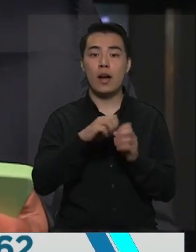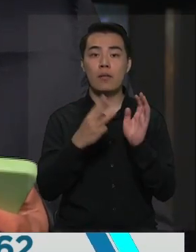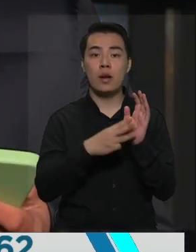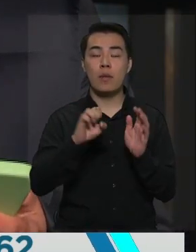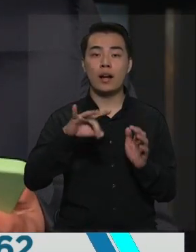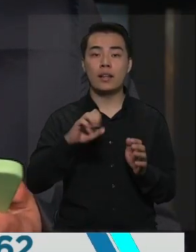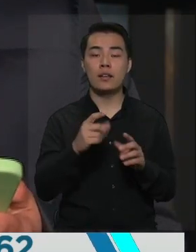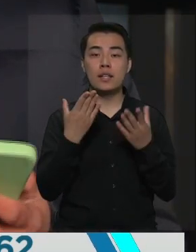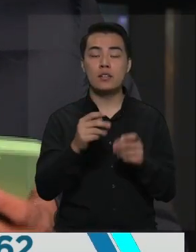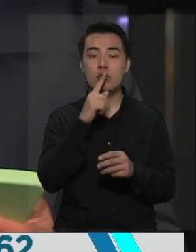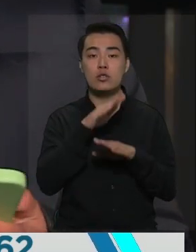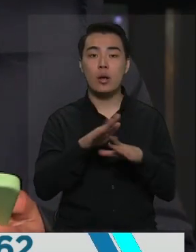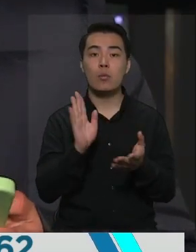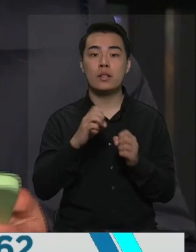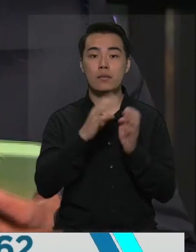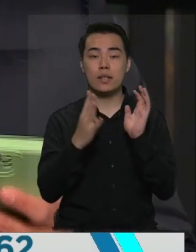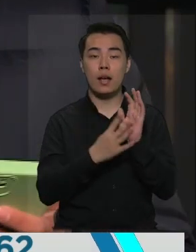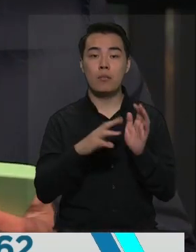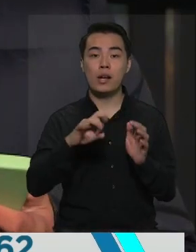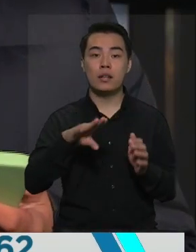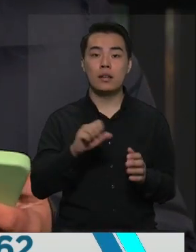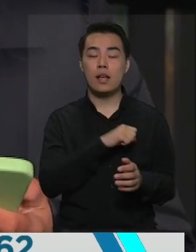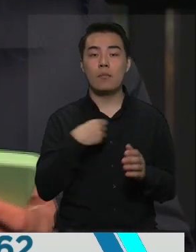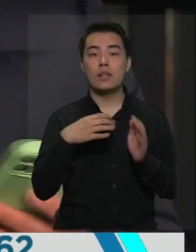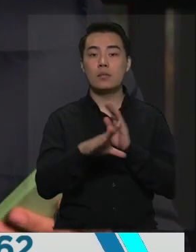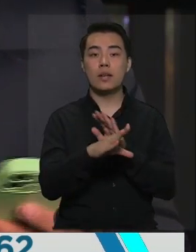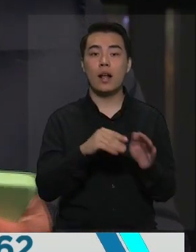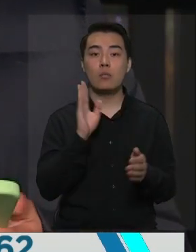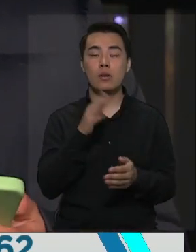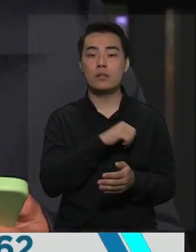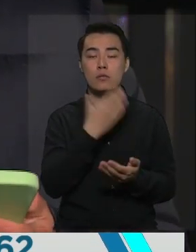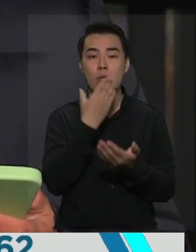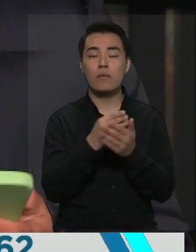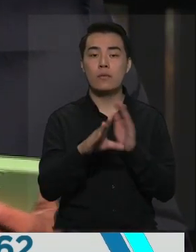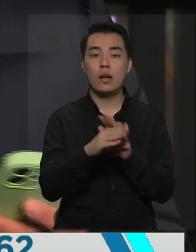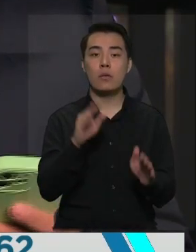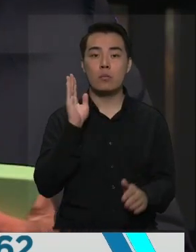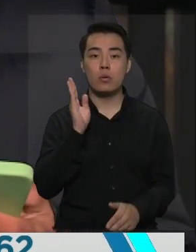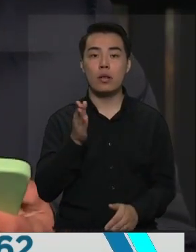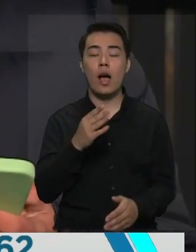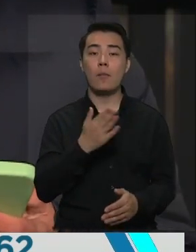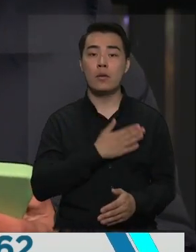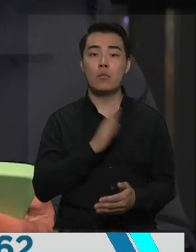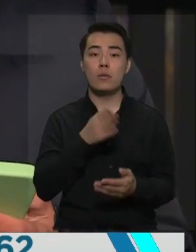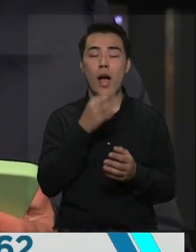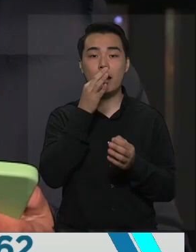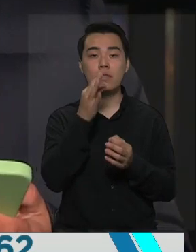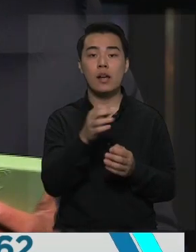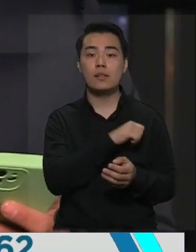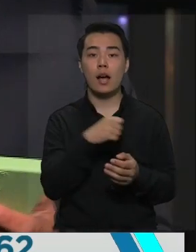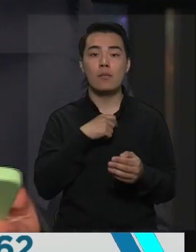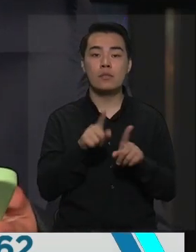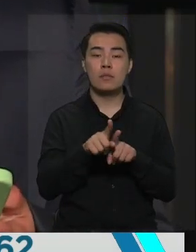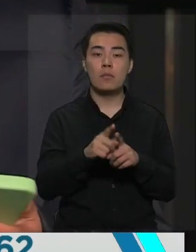день тишины 19 потенциальные избиратели делают свой выбор А мы будем освещать ход